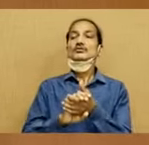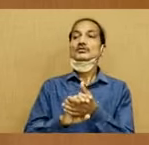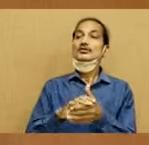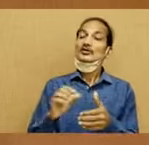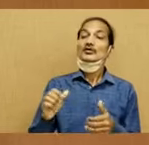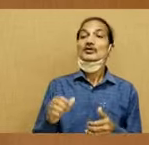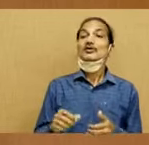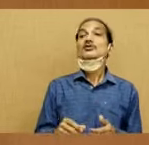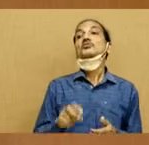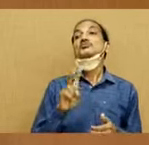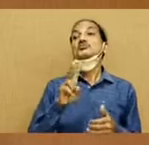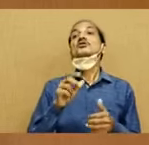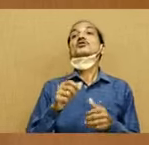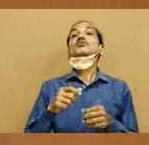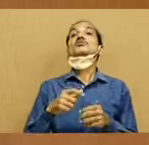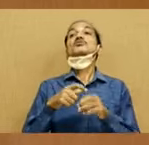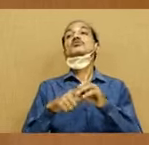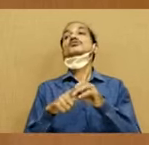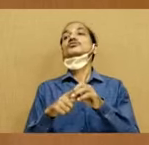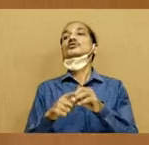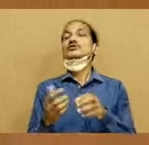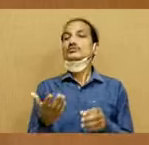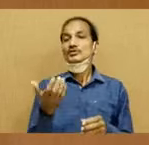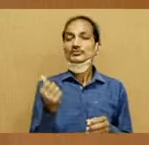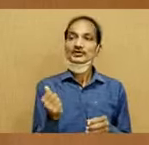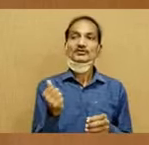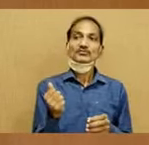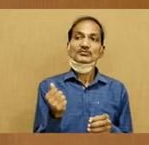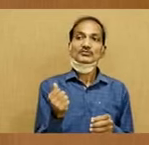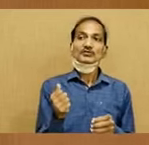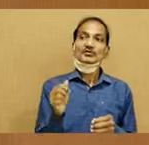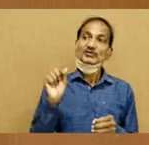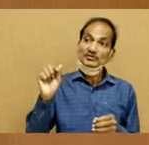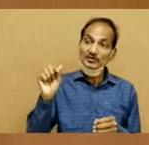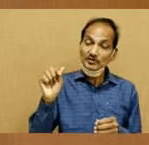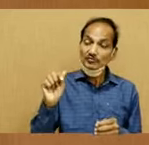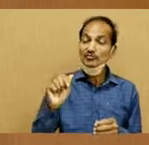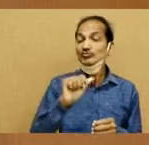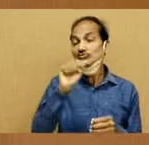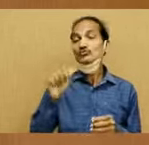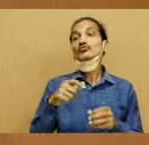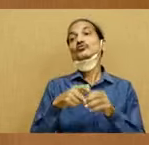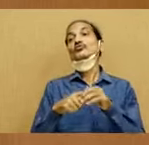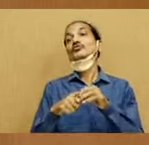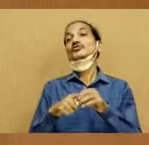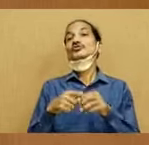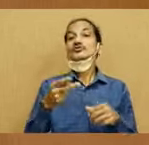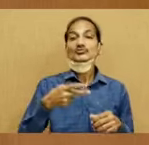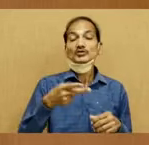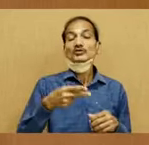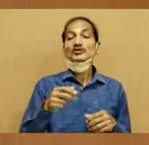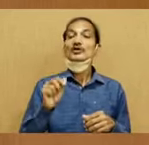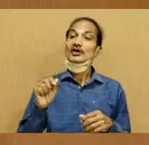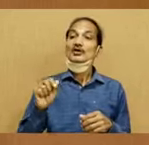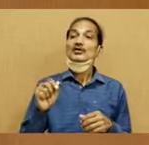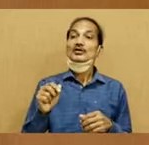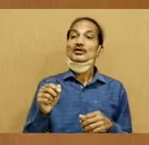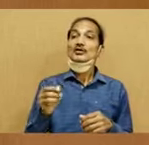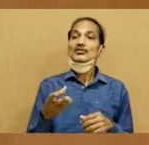ପାଇଛୁ, ଏବଂ ସେ ପ୍ରଶ୍ନ ଭିତରେ କେତେ ଗୁଡ଼େ ପ୍ରଶ୍ନ ଆଜି ଆମେ ନେବା ପାଇଁ ଚେଷ୍ଟା କରିବୁ।